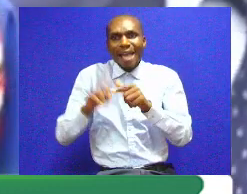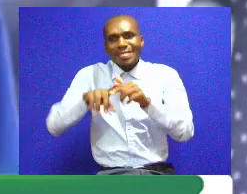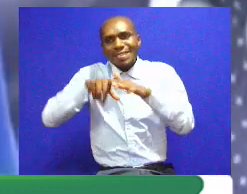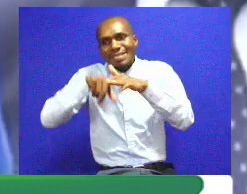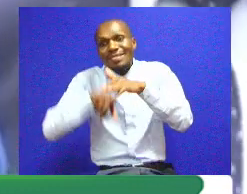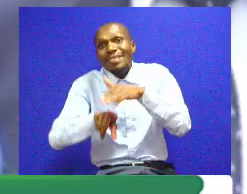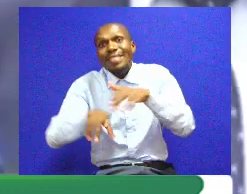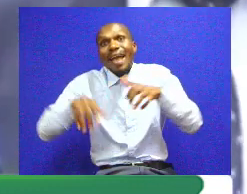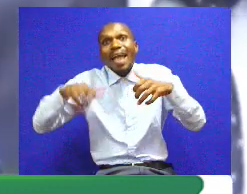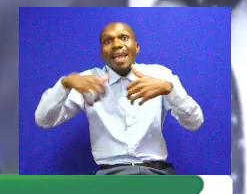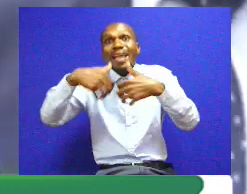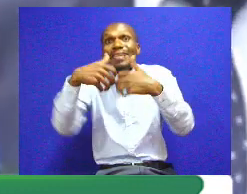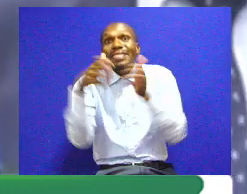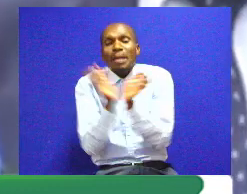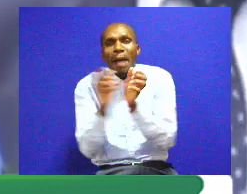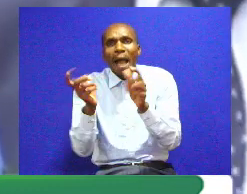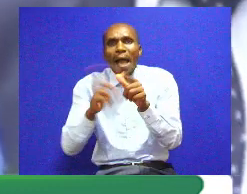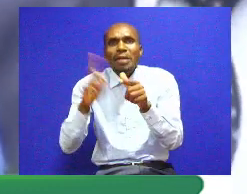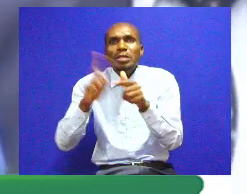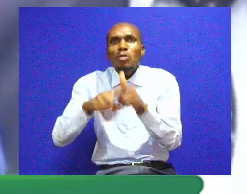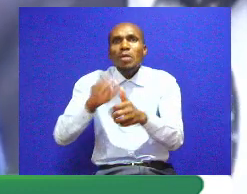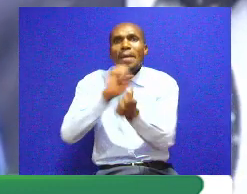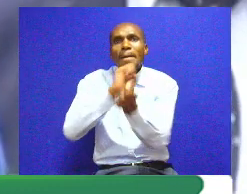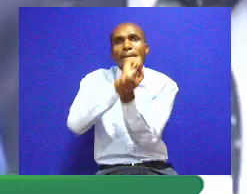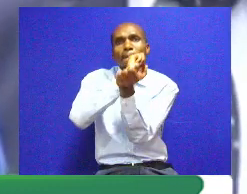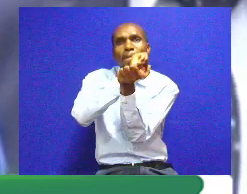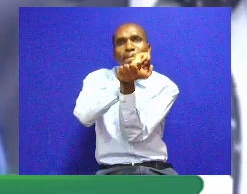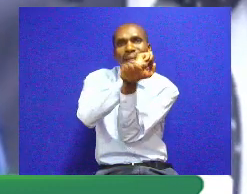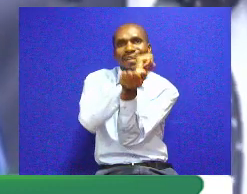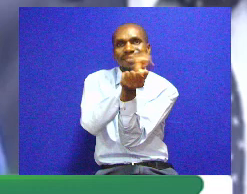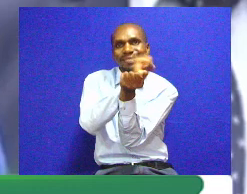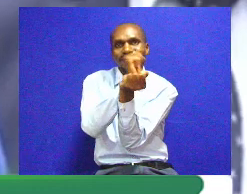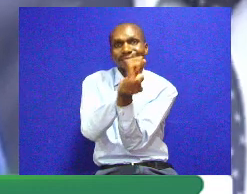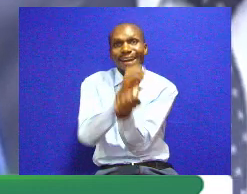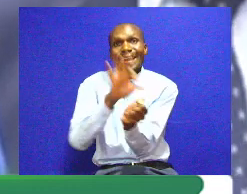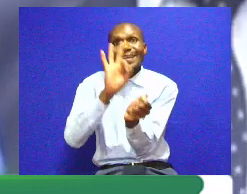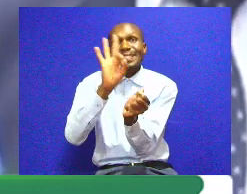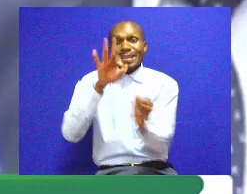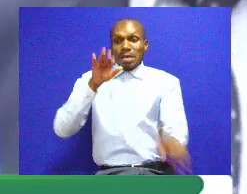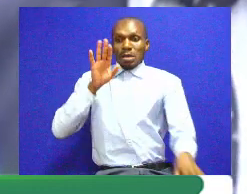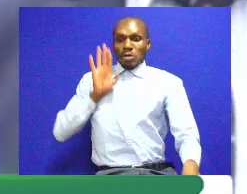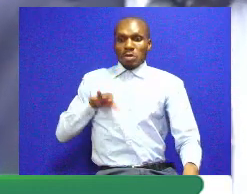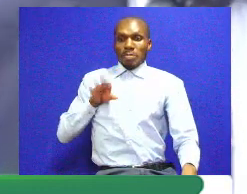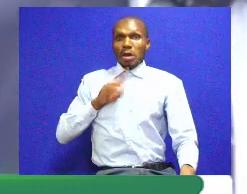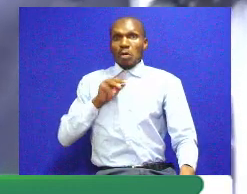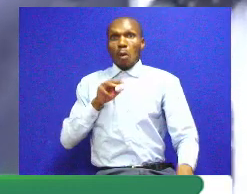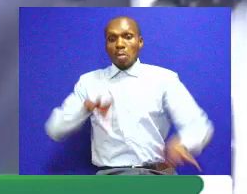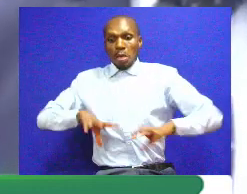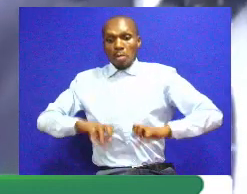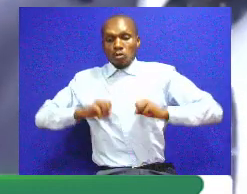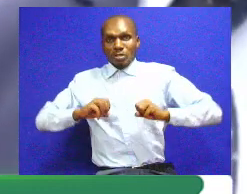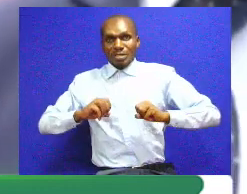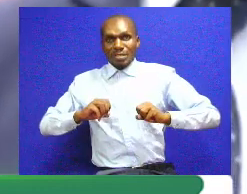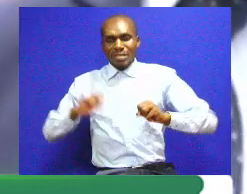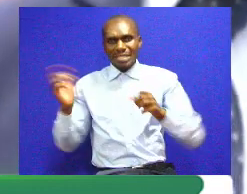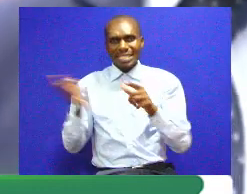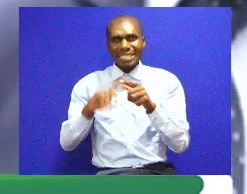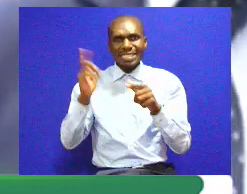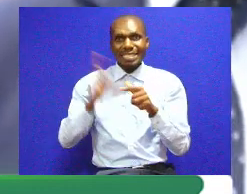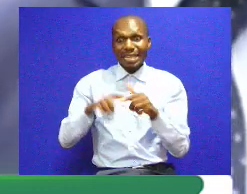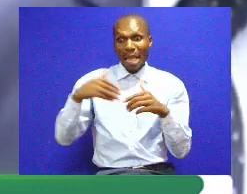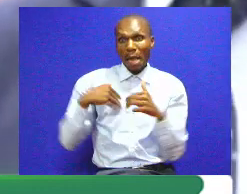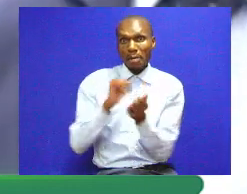kampuni. Na tukashika wa mama watatu ambao ni management. Tuko na wao kwa